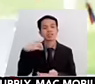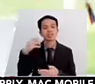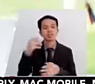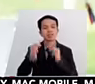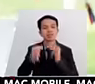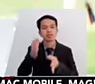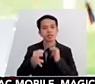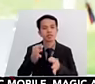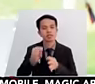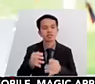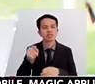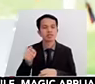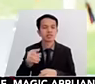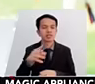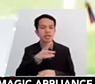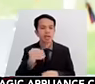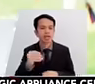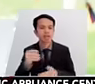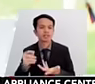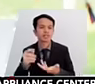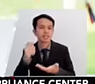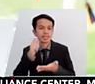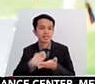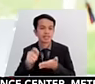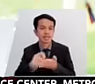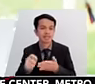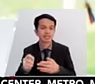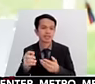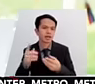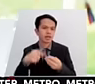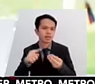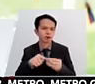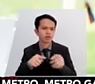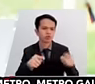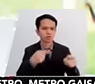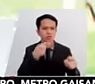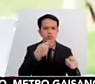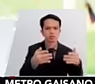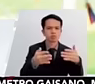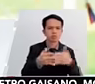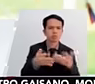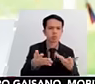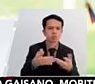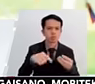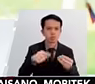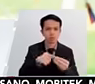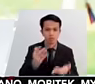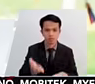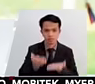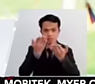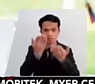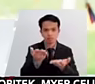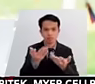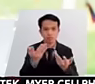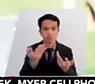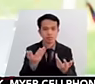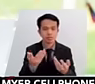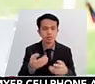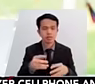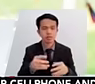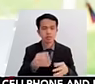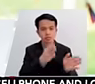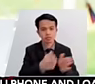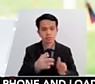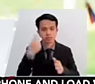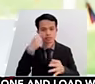executive secretary tungkol sa mga banat na ang ah paghahain daw ng ah warant of foras laban kay pastor apolo